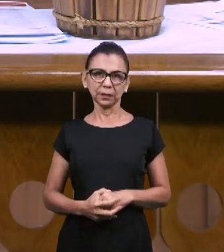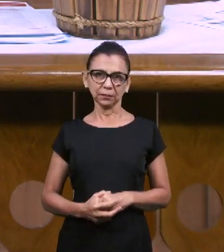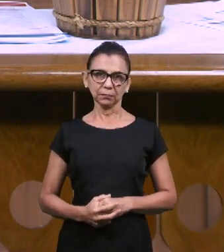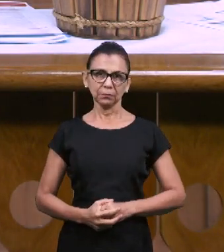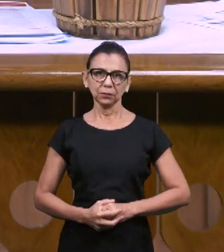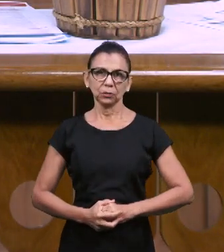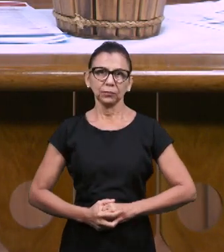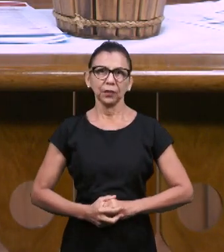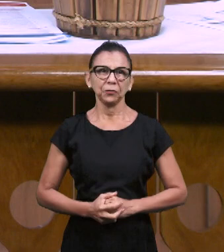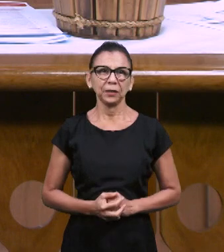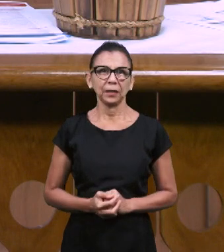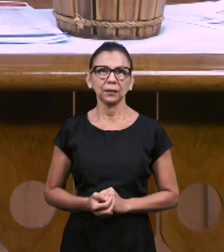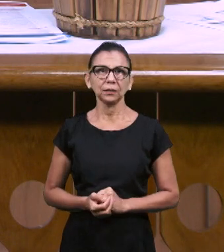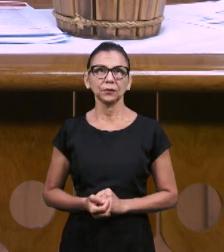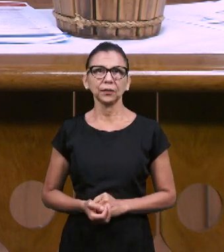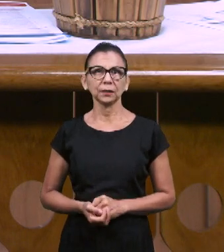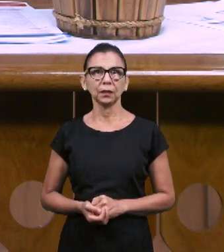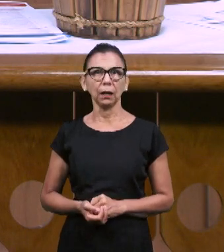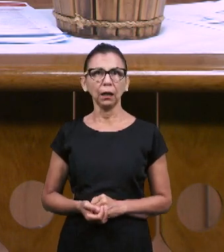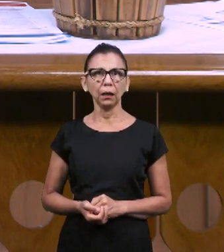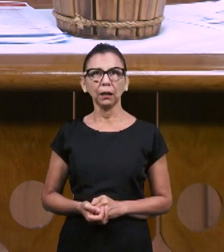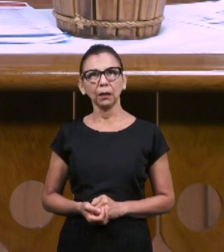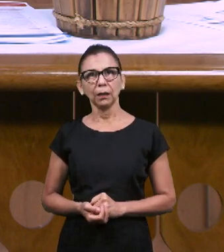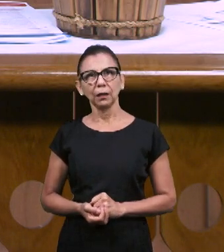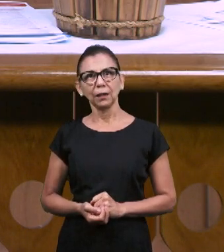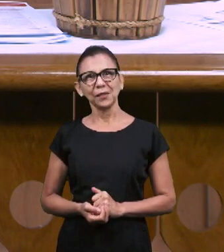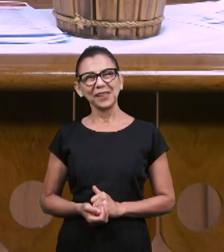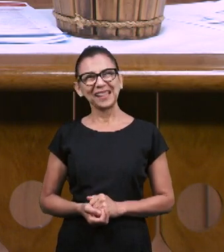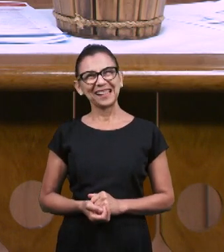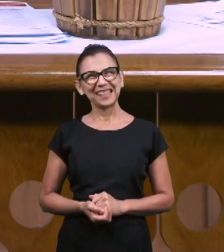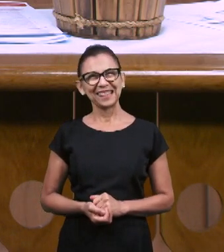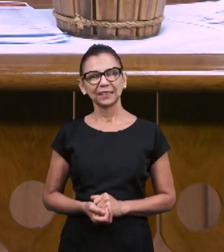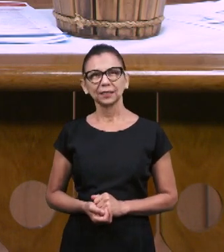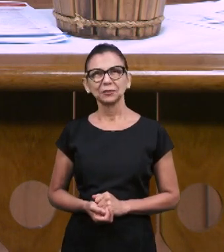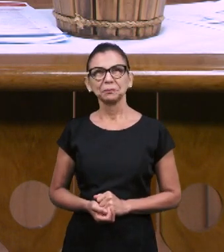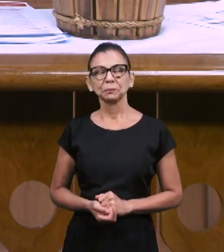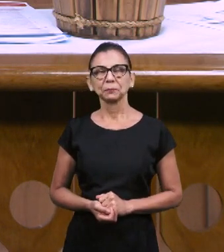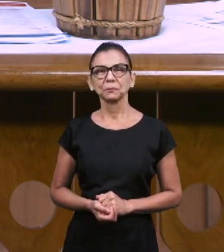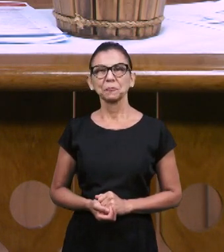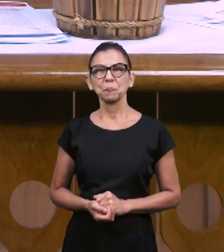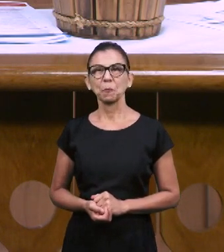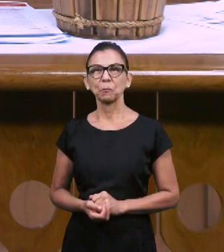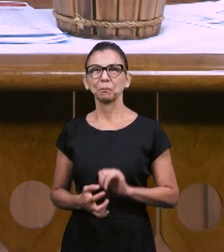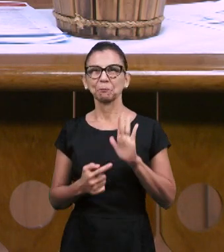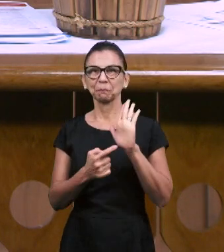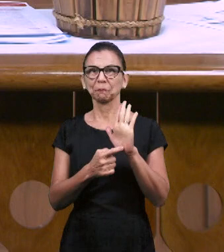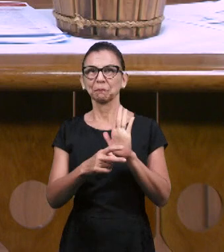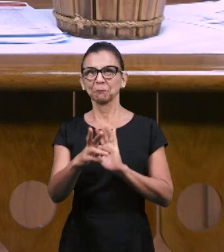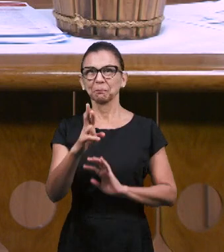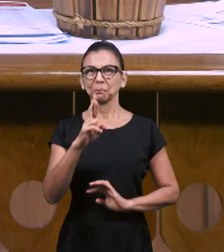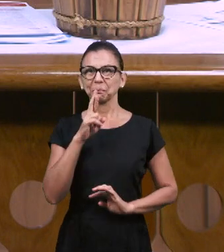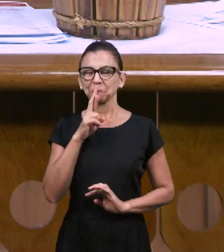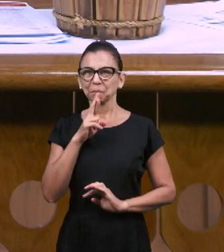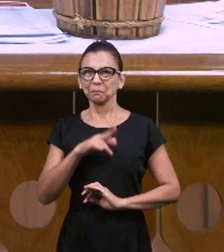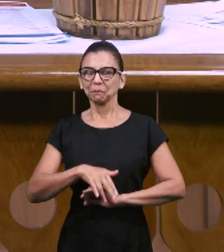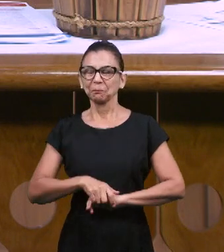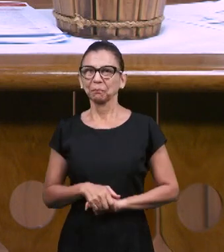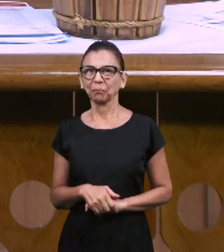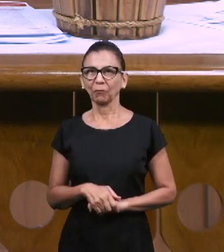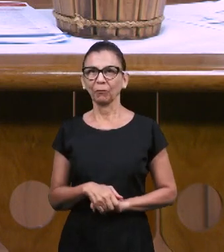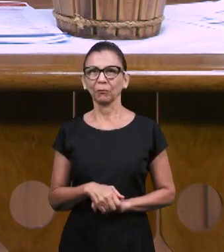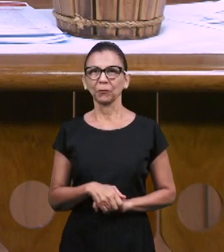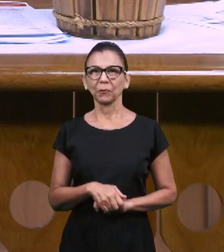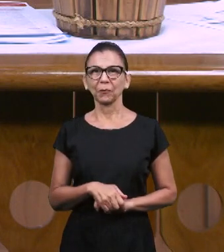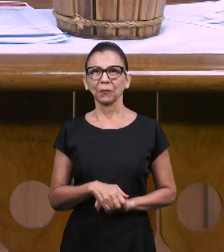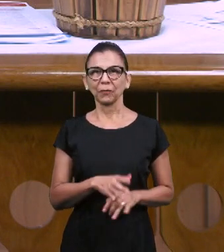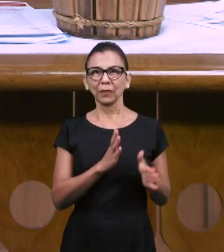Amen, mes frères. Gloire à Dieu. Nous allons maintenant à notre réponse. Nous allons présenter les réponses dans la séquence. Depuis la première jusqu'à